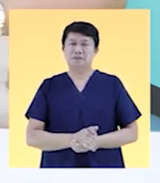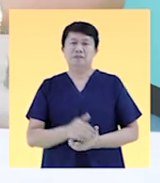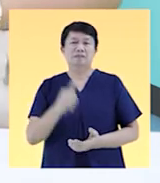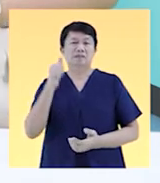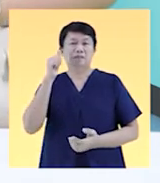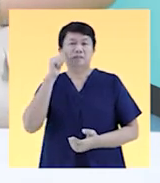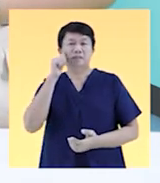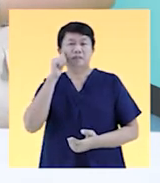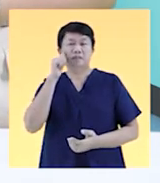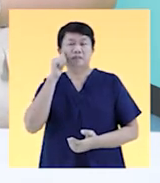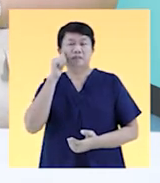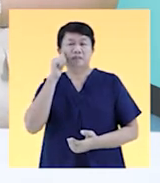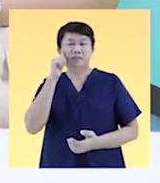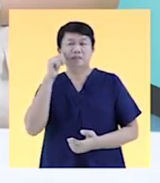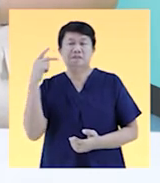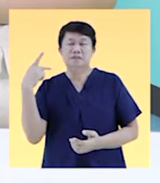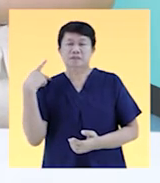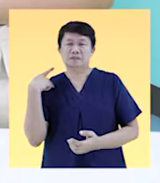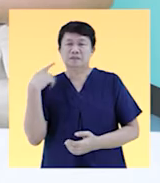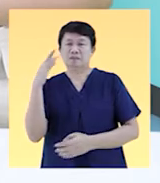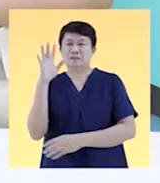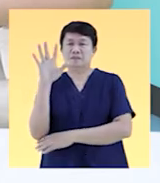Si Ariana ay may